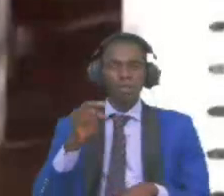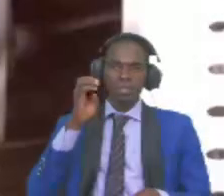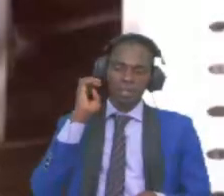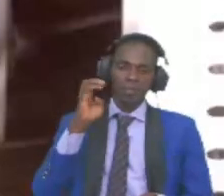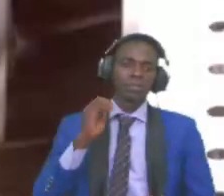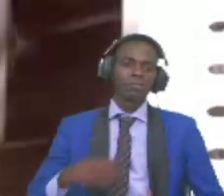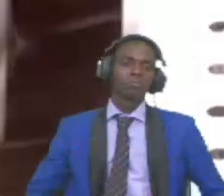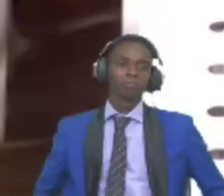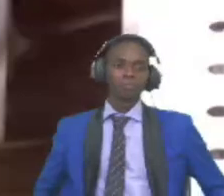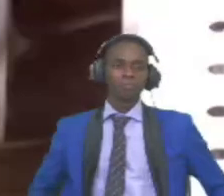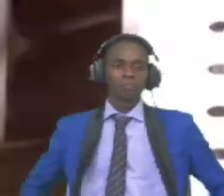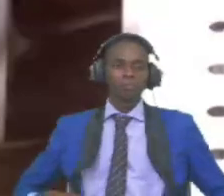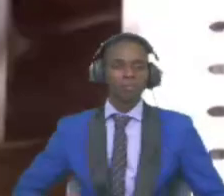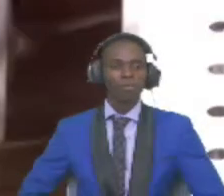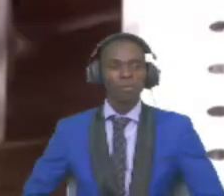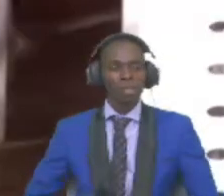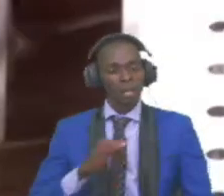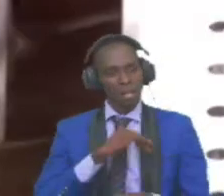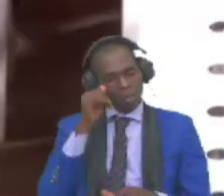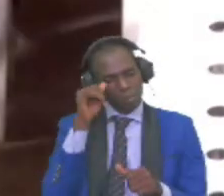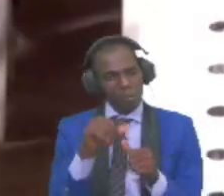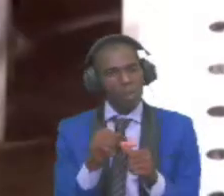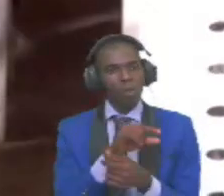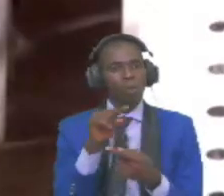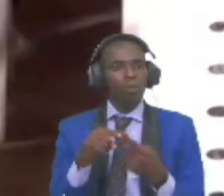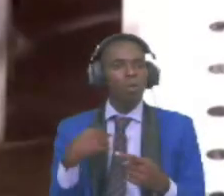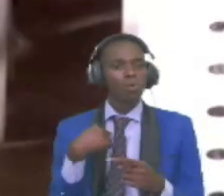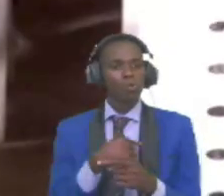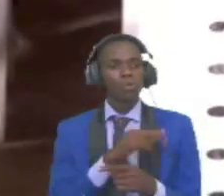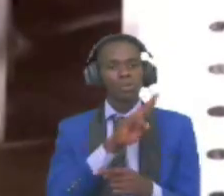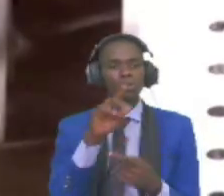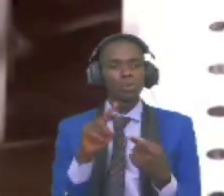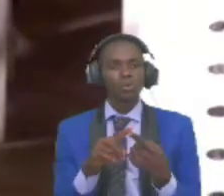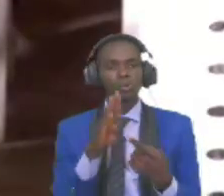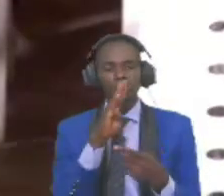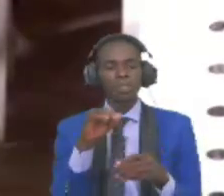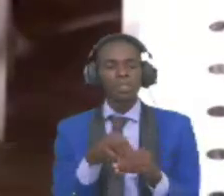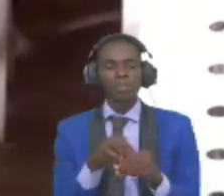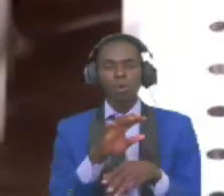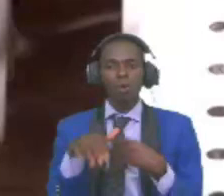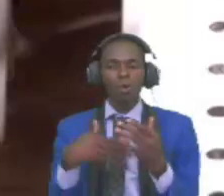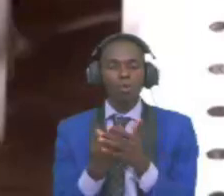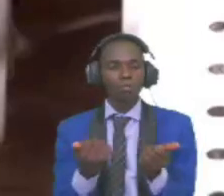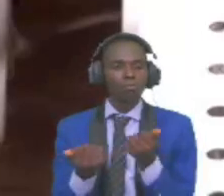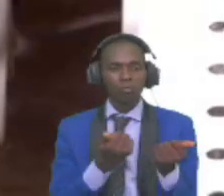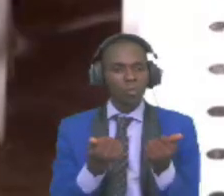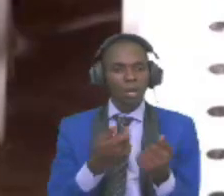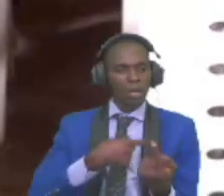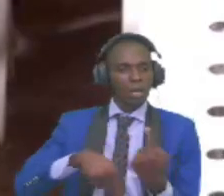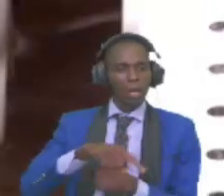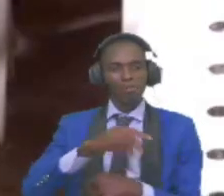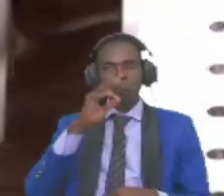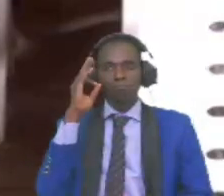dîner rappelez vous et lorsque en entrant à l'époque on se tenait dans